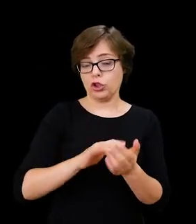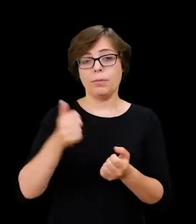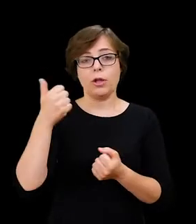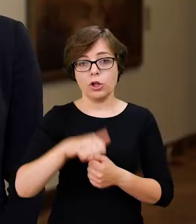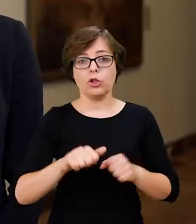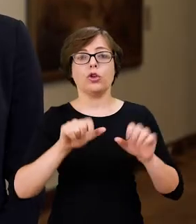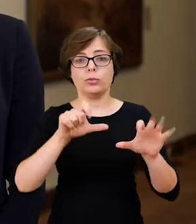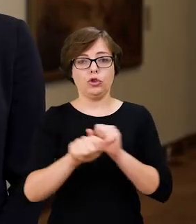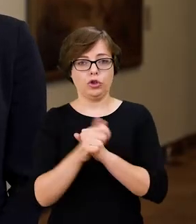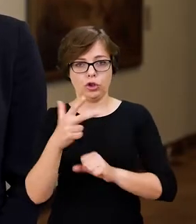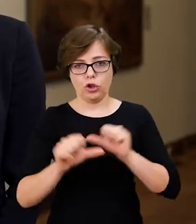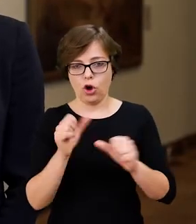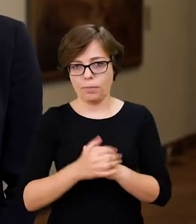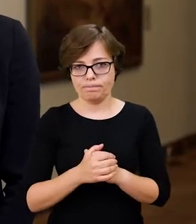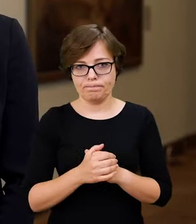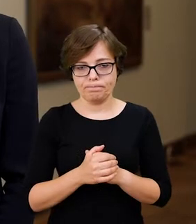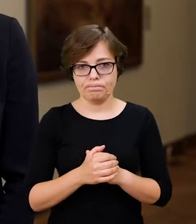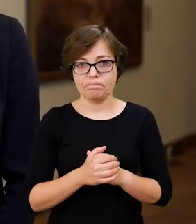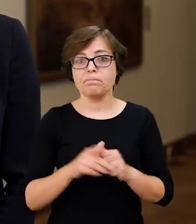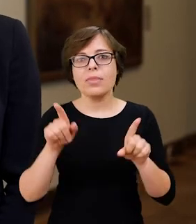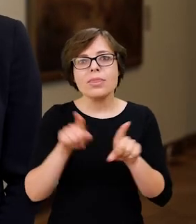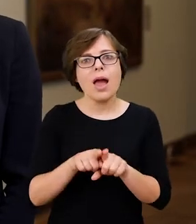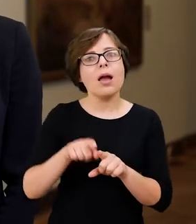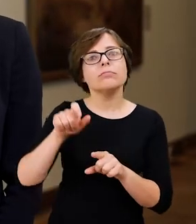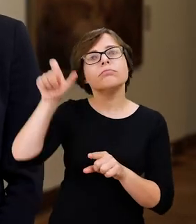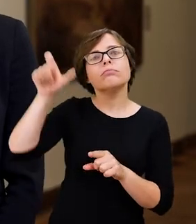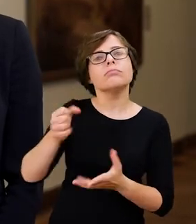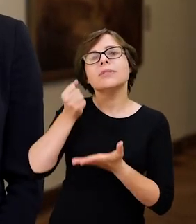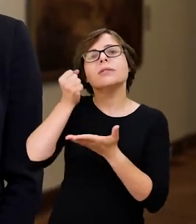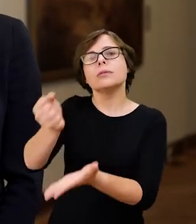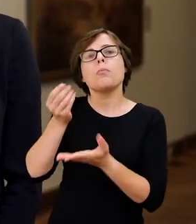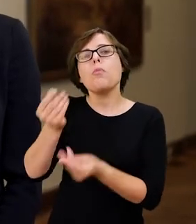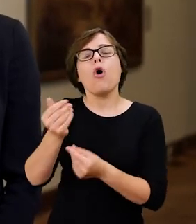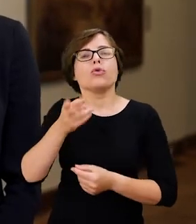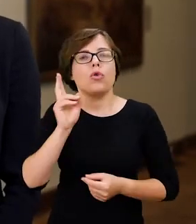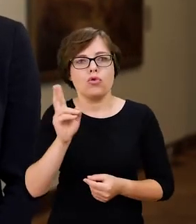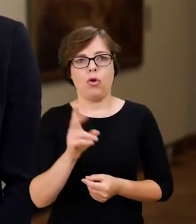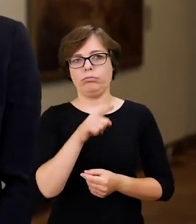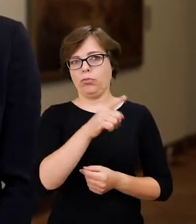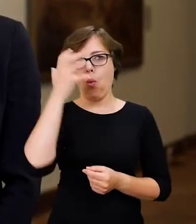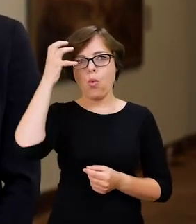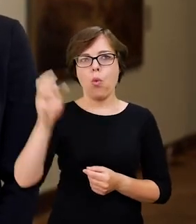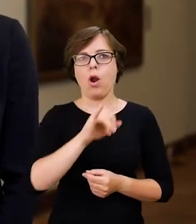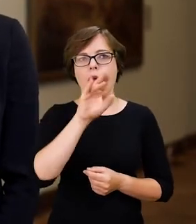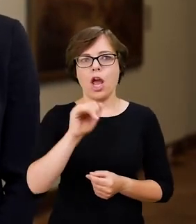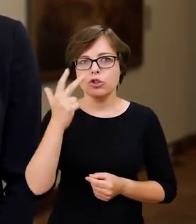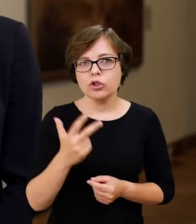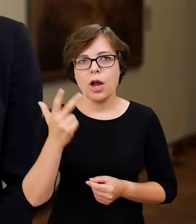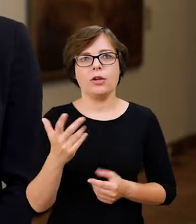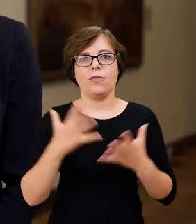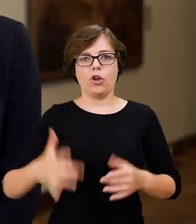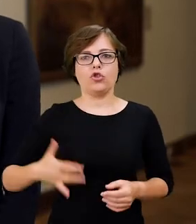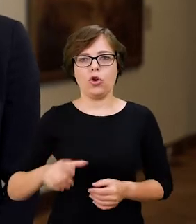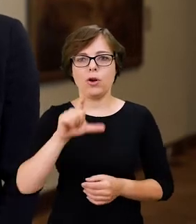1763 roku. Do wielkich patronów Kaufmann należeli król Jerzy III, wielki książę Paweł,